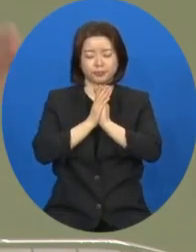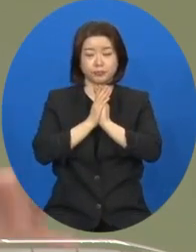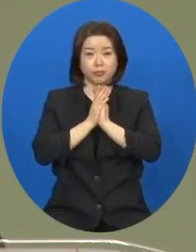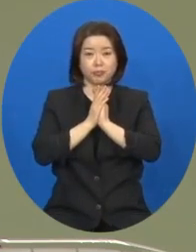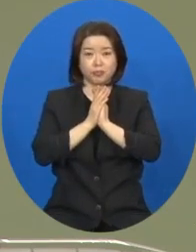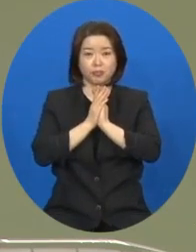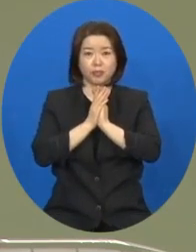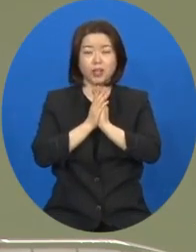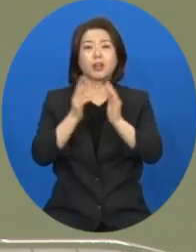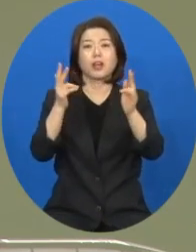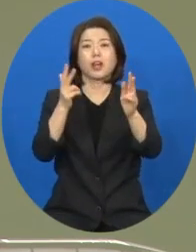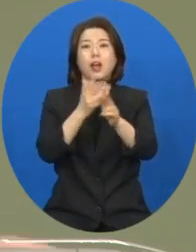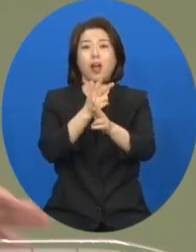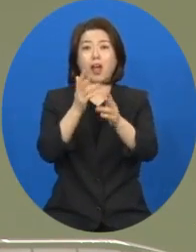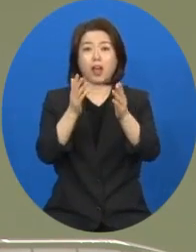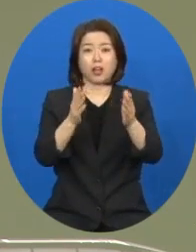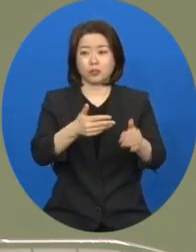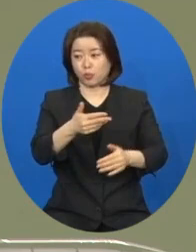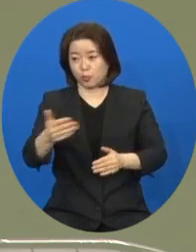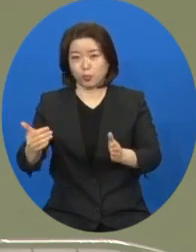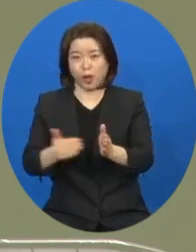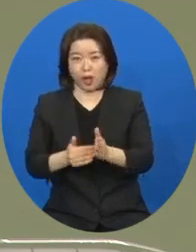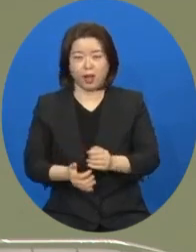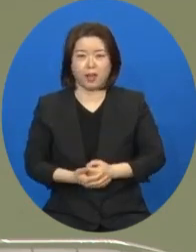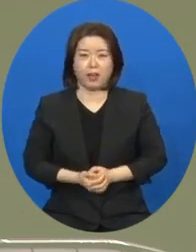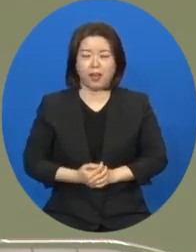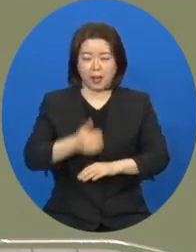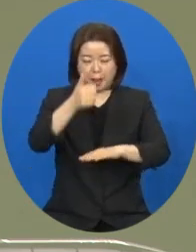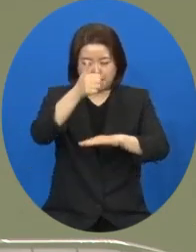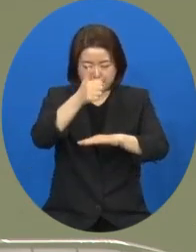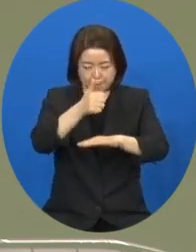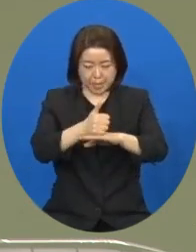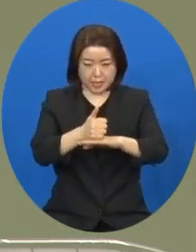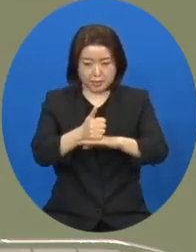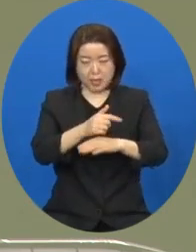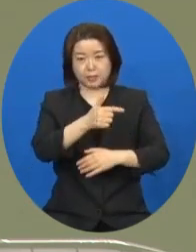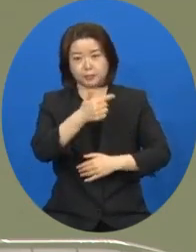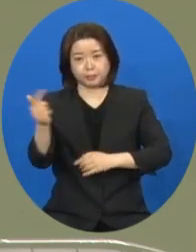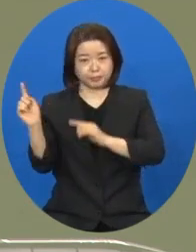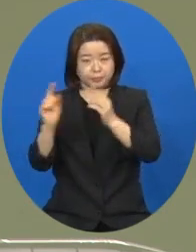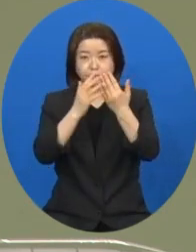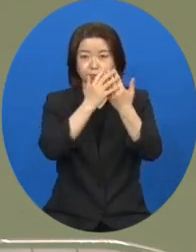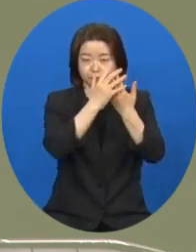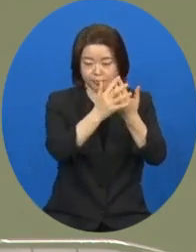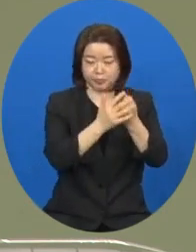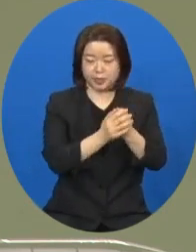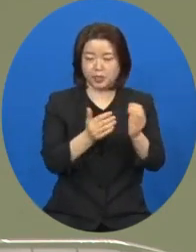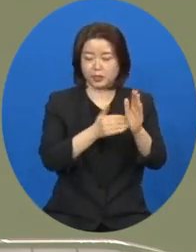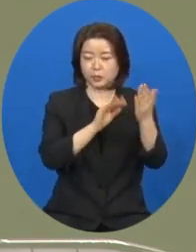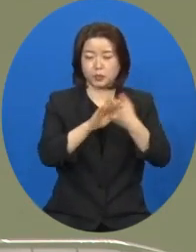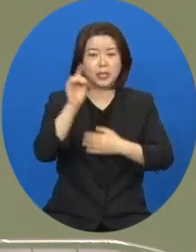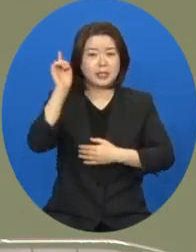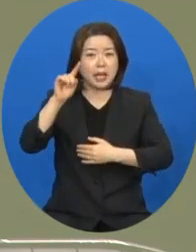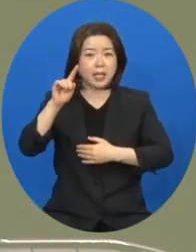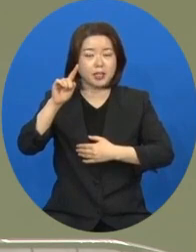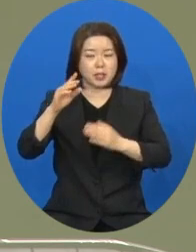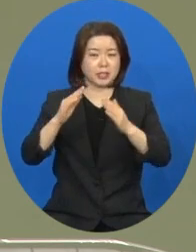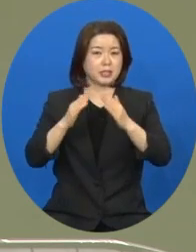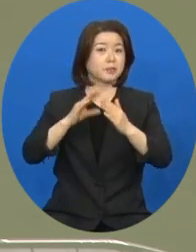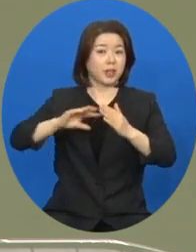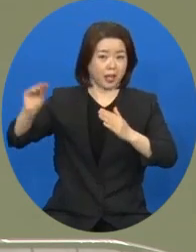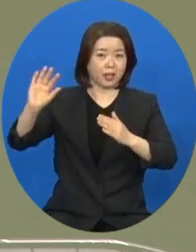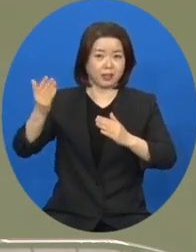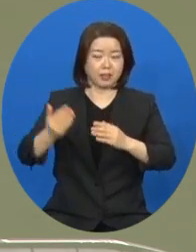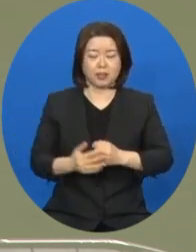주간이 다 지났습니다. 마지막 저녁 집회가 끝나고 이제 내일이면 내려가야 돼요. 저녁